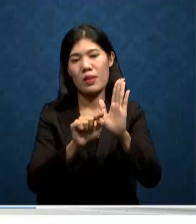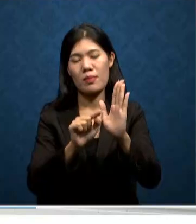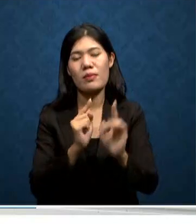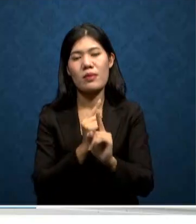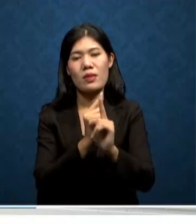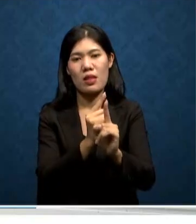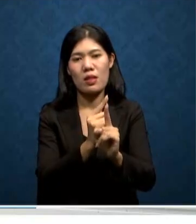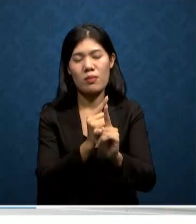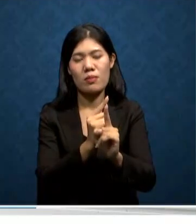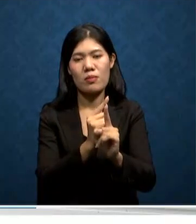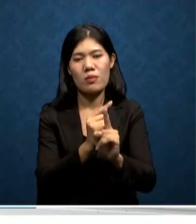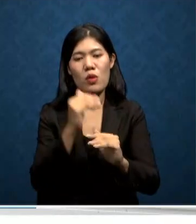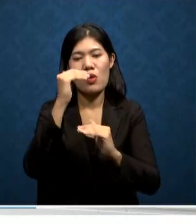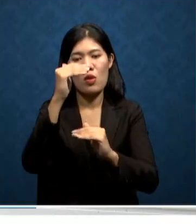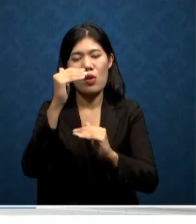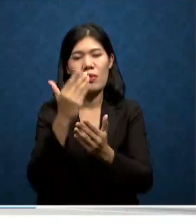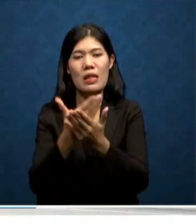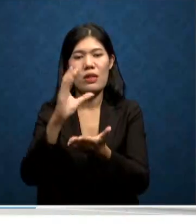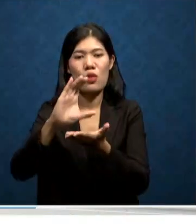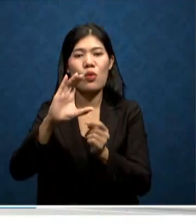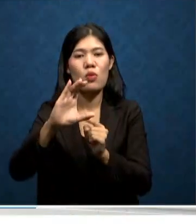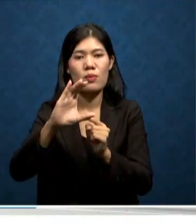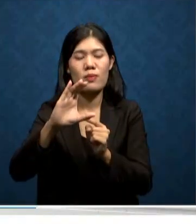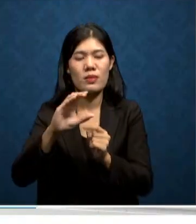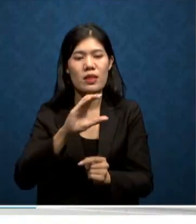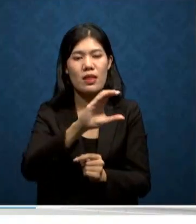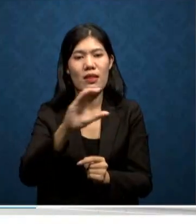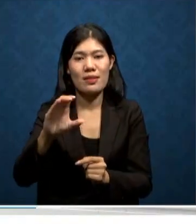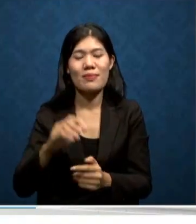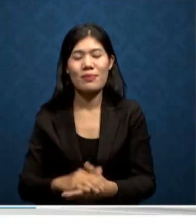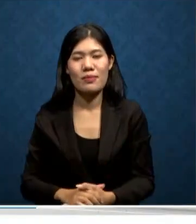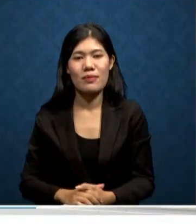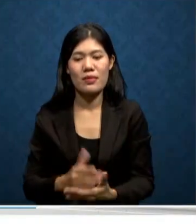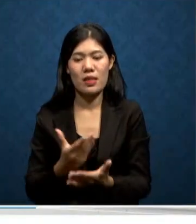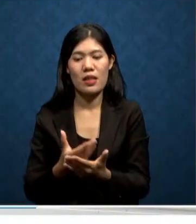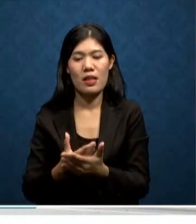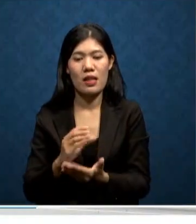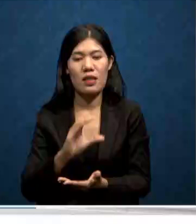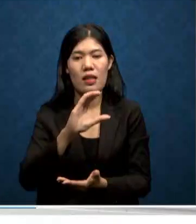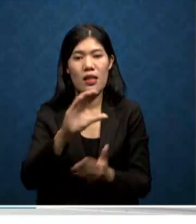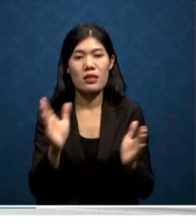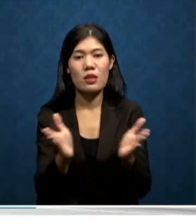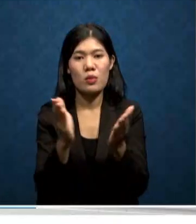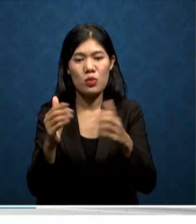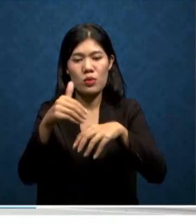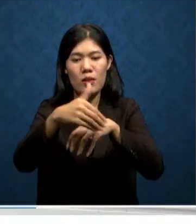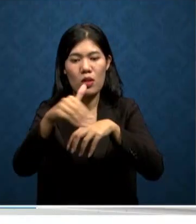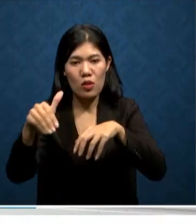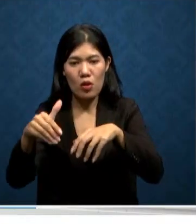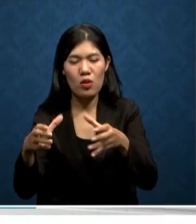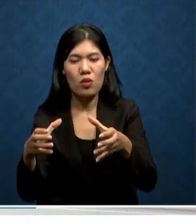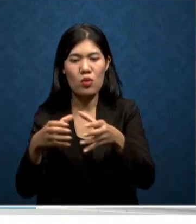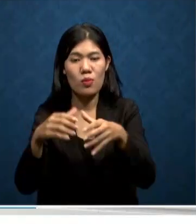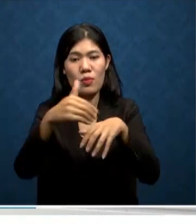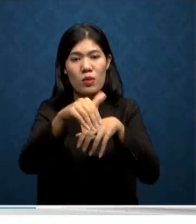ให้ทันกรอบกอบของงบประมาณส่วนเงินที่ได้สนับสนุนไปยังหน่วยนอกเราก็พบปัญหา